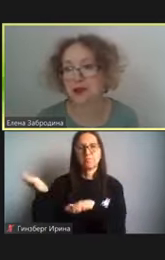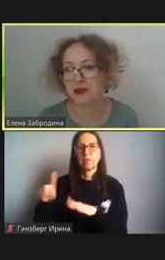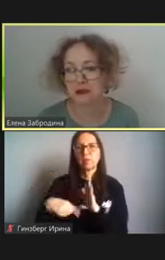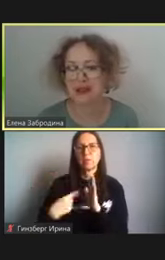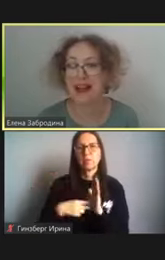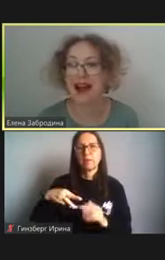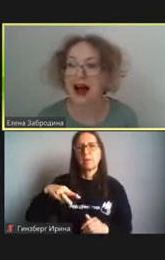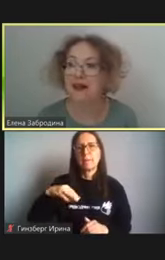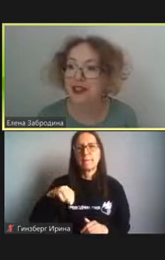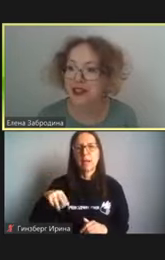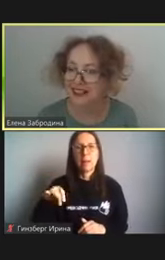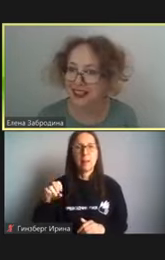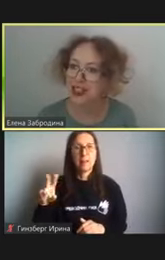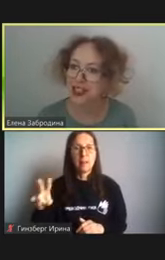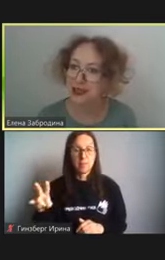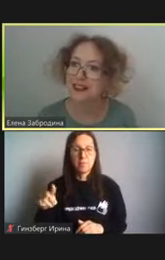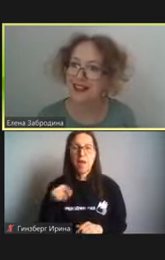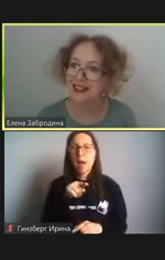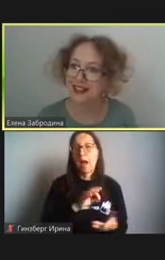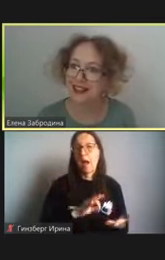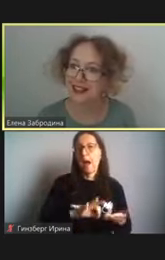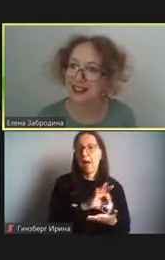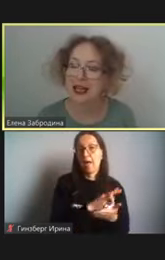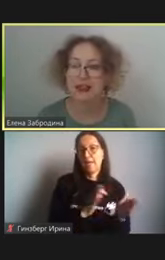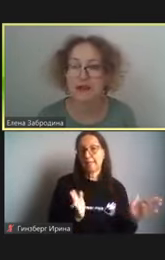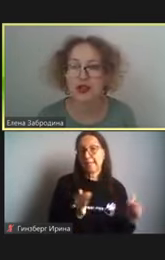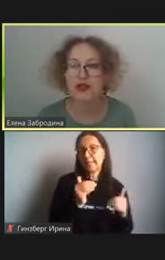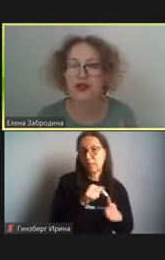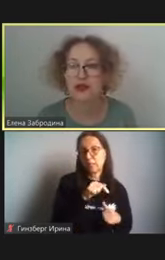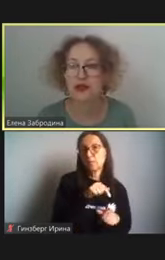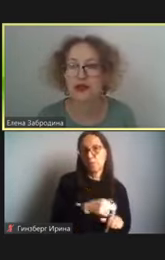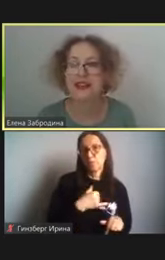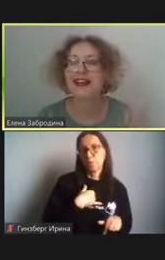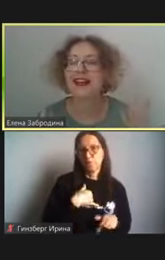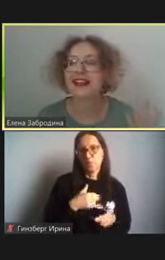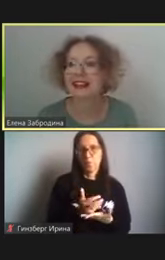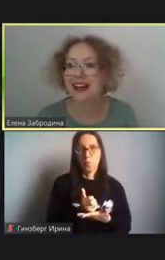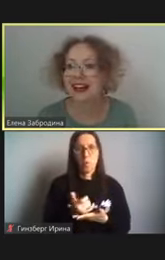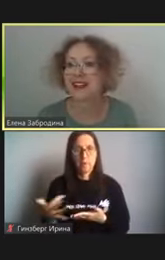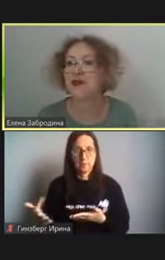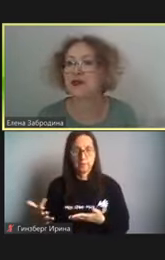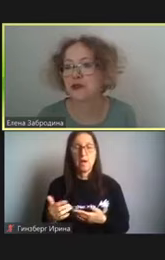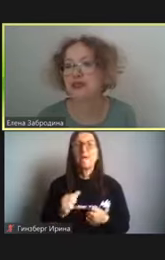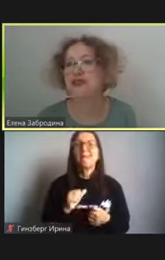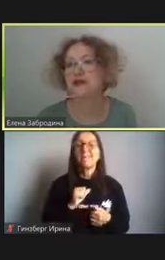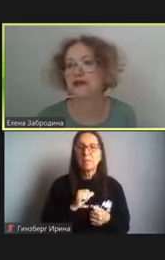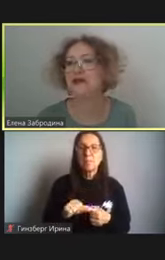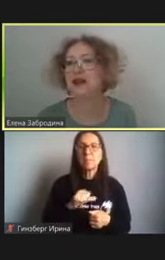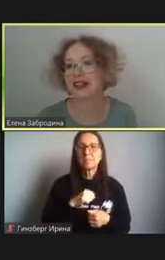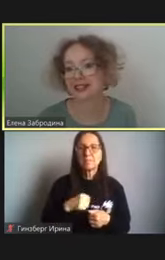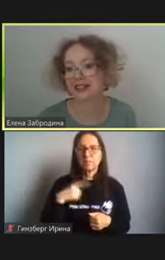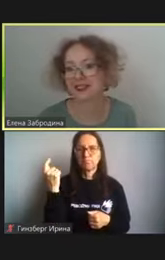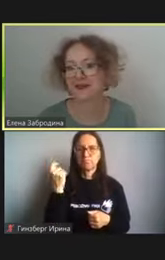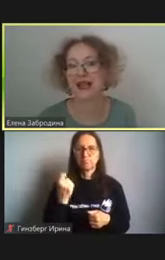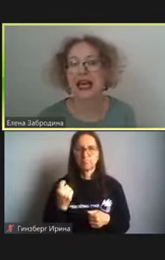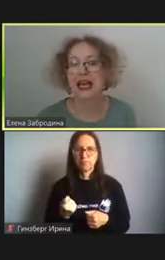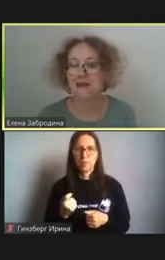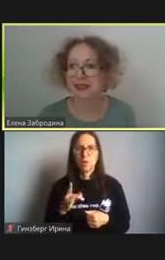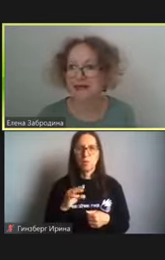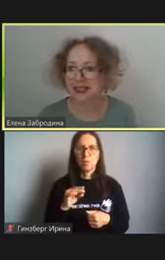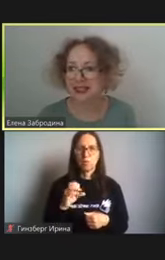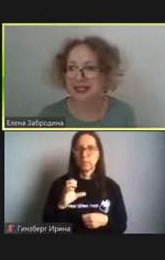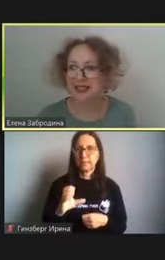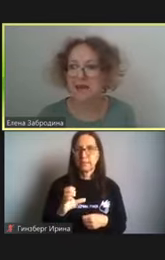только подпись. А вот эскиз чем интересен? Тем, что он создан гениальной рукой самого мастера.